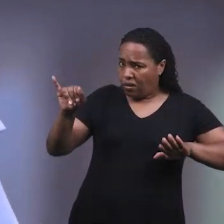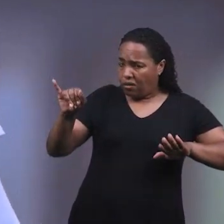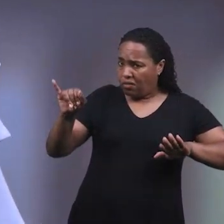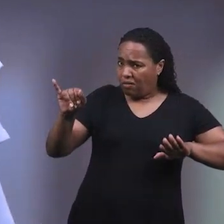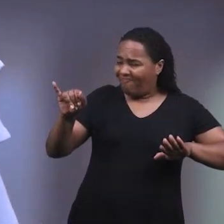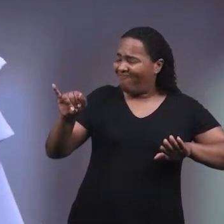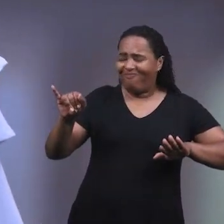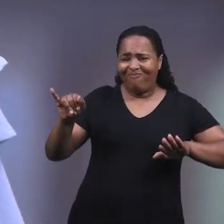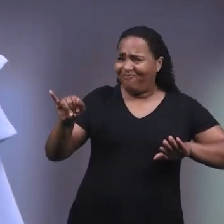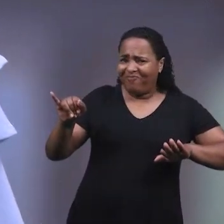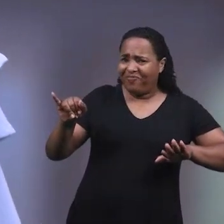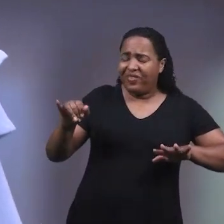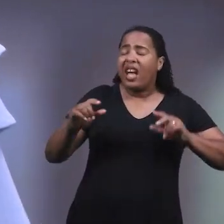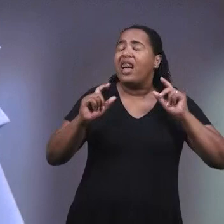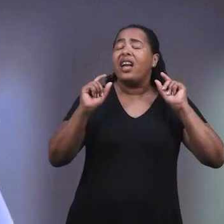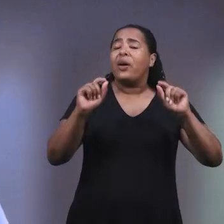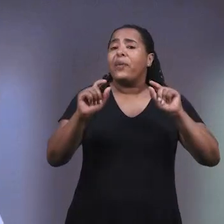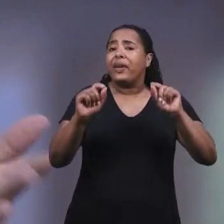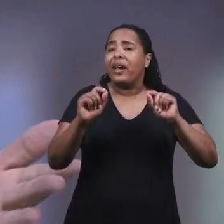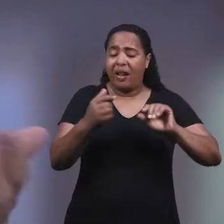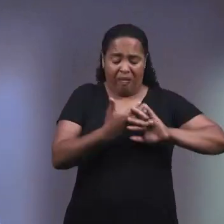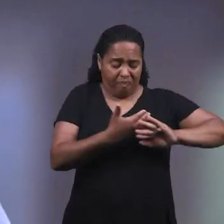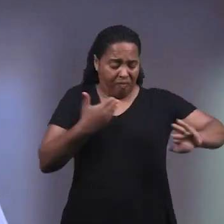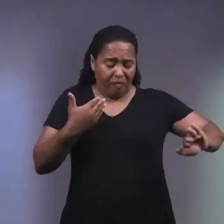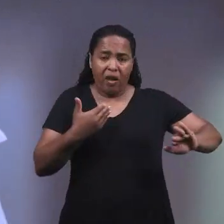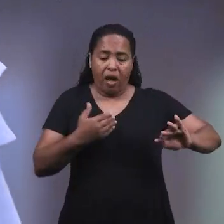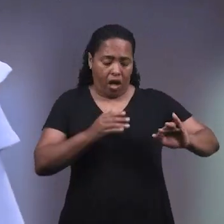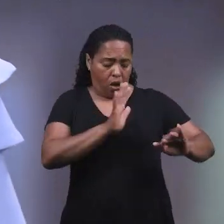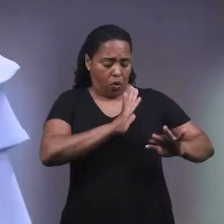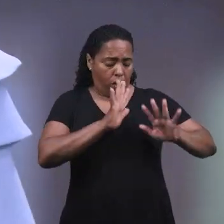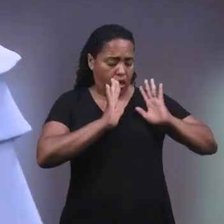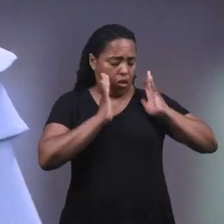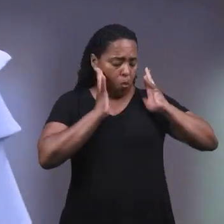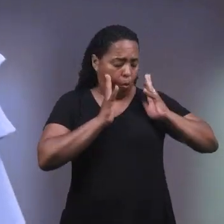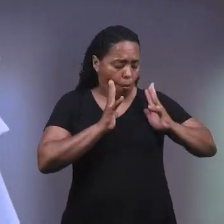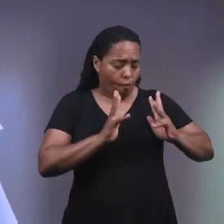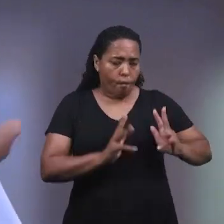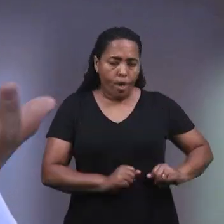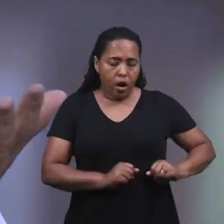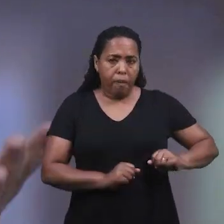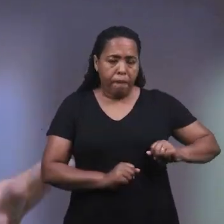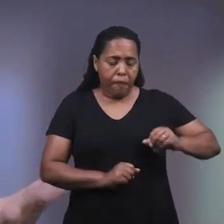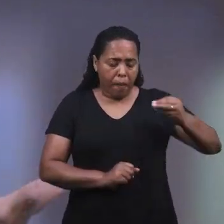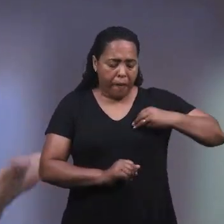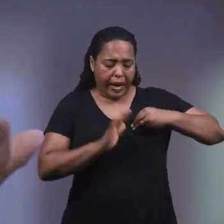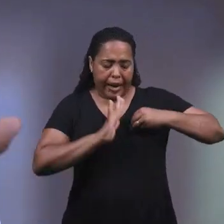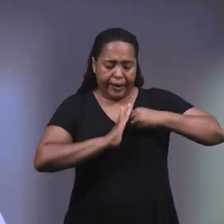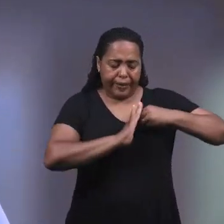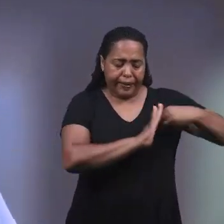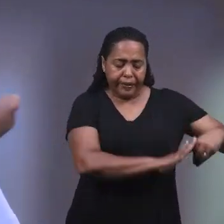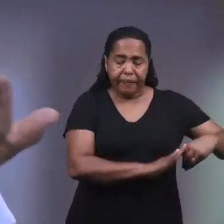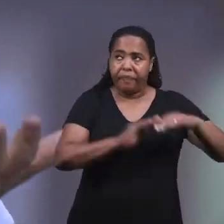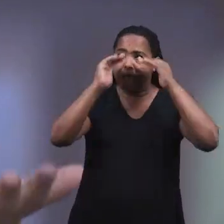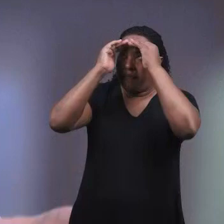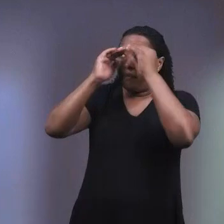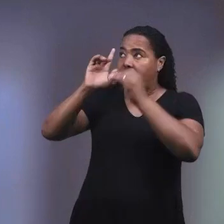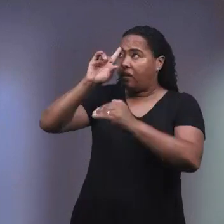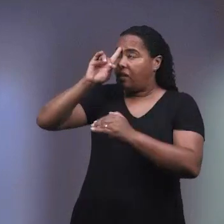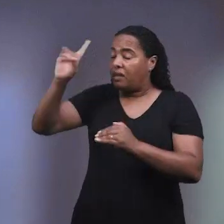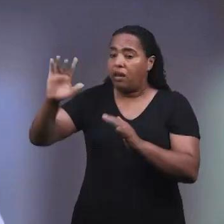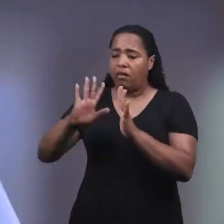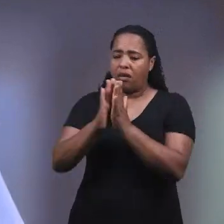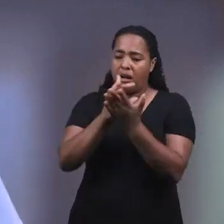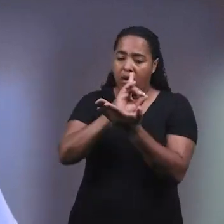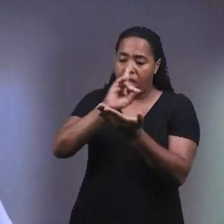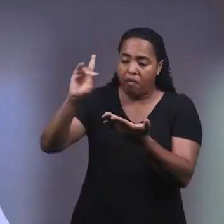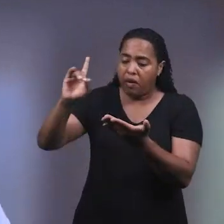C'est quoi la sanctification? C'est avoir le cœur pur du péché. c'est faire ce qui plaît à Dieu en obéissant à